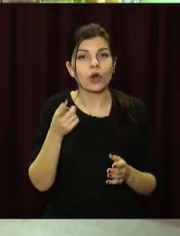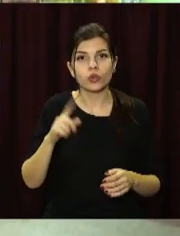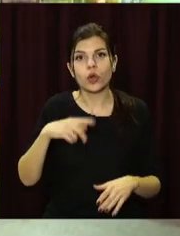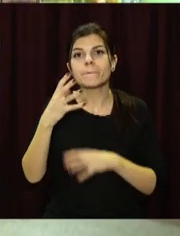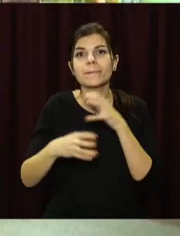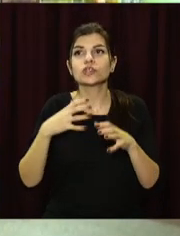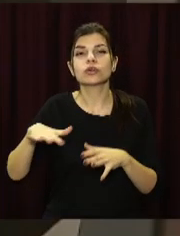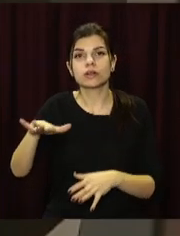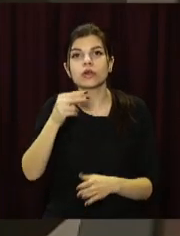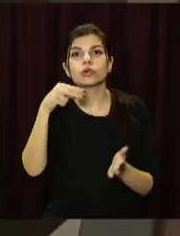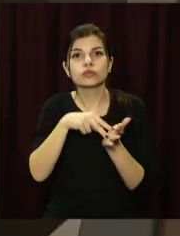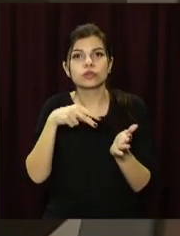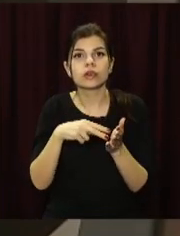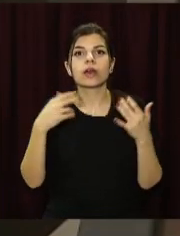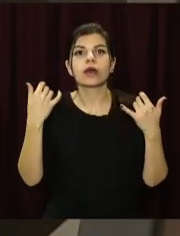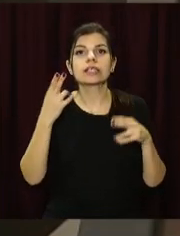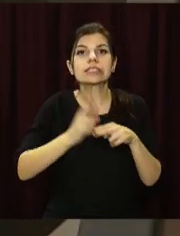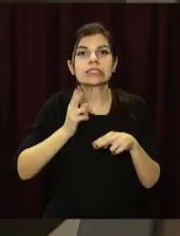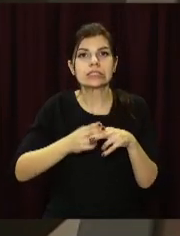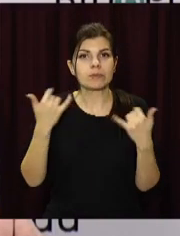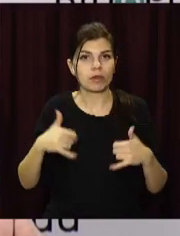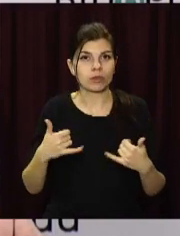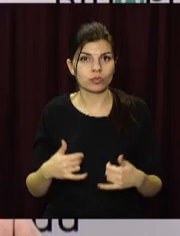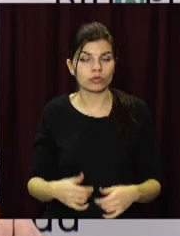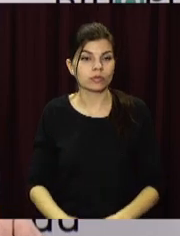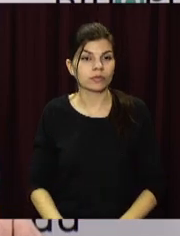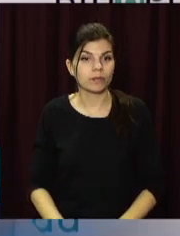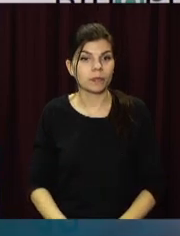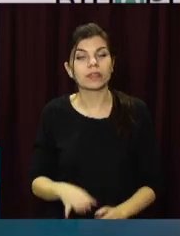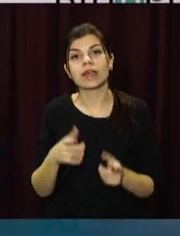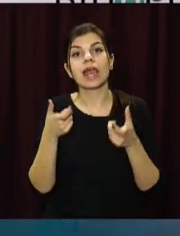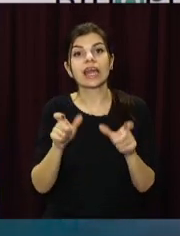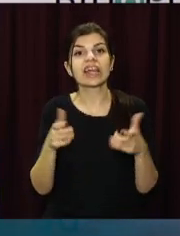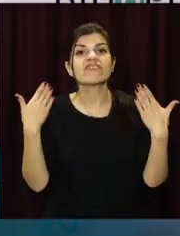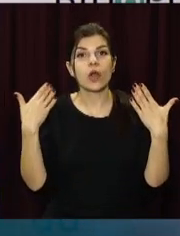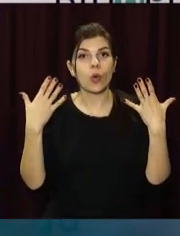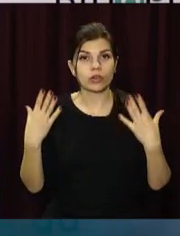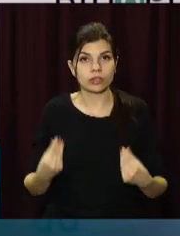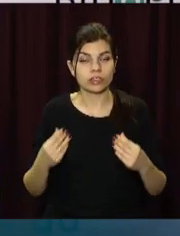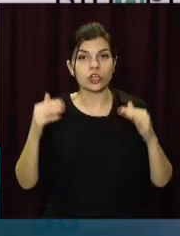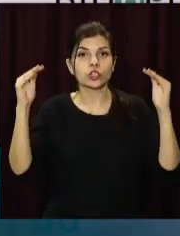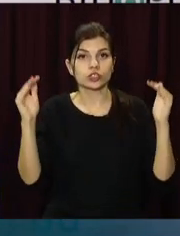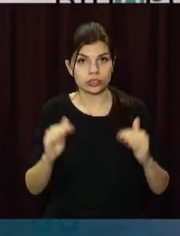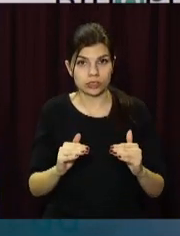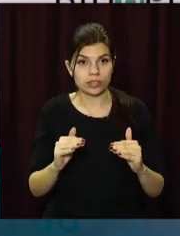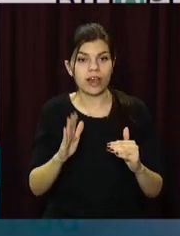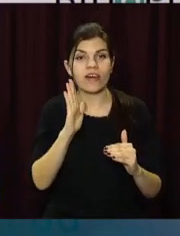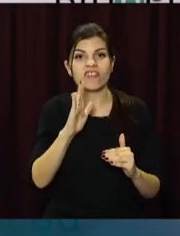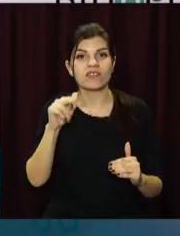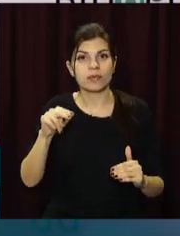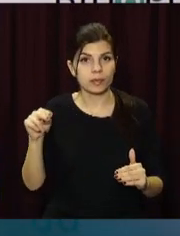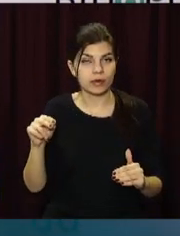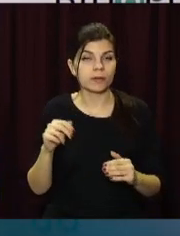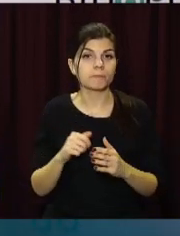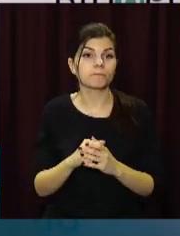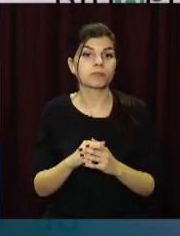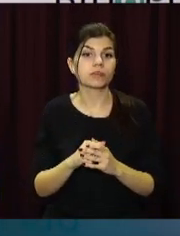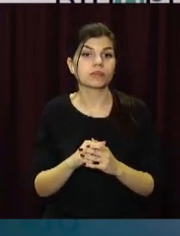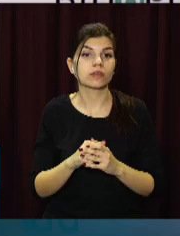міжнародному ринку і вартість металургійної продукції. Карантин вихідного дня знизив ВВП десь на